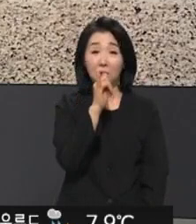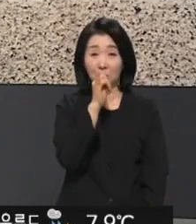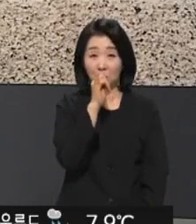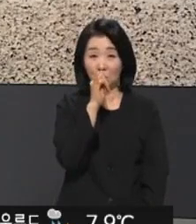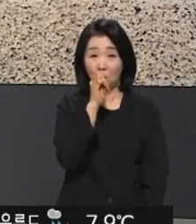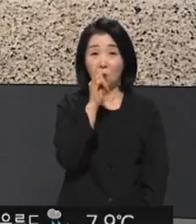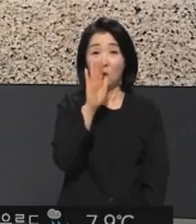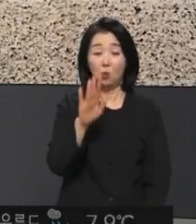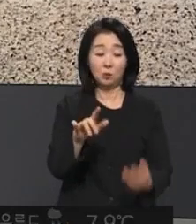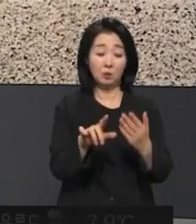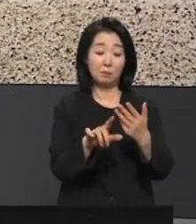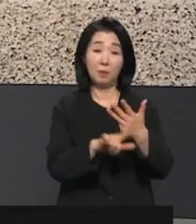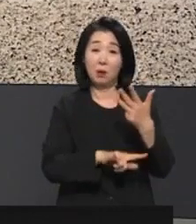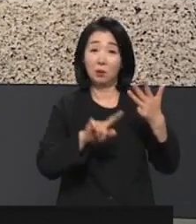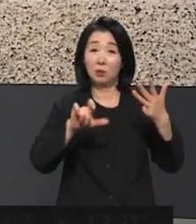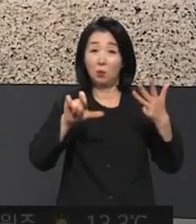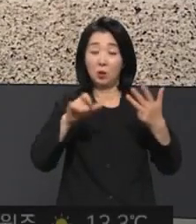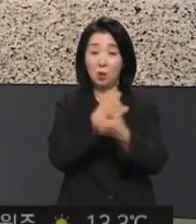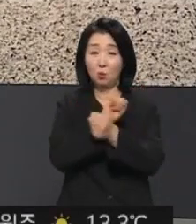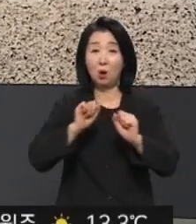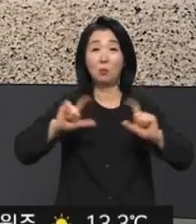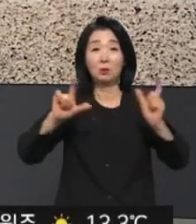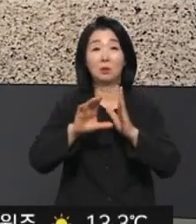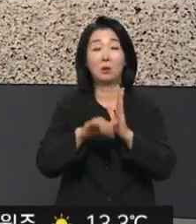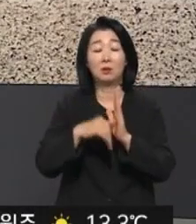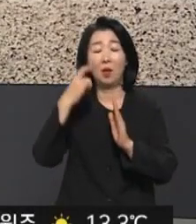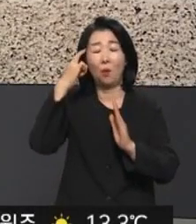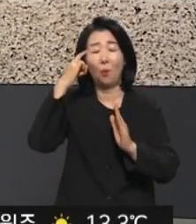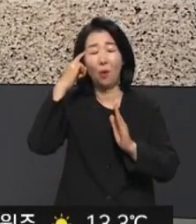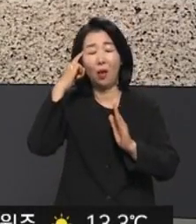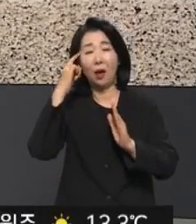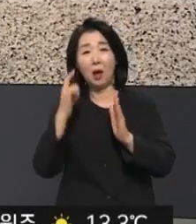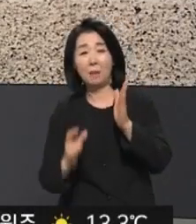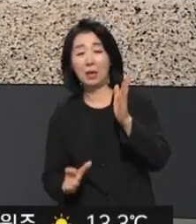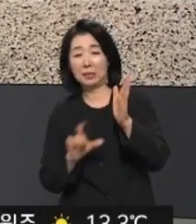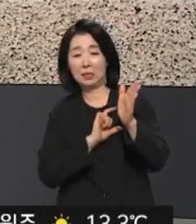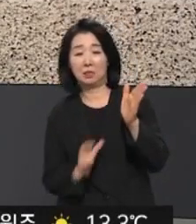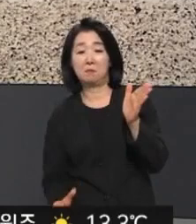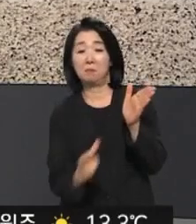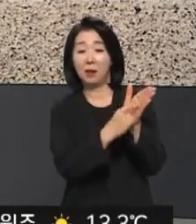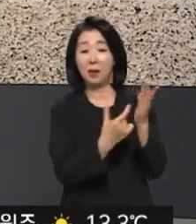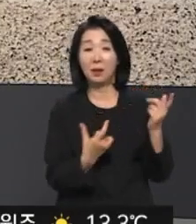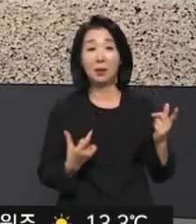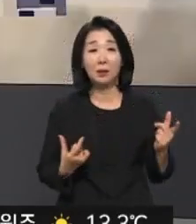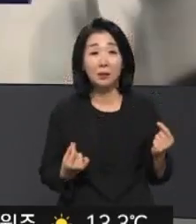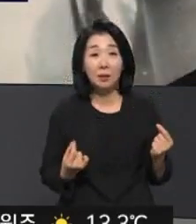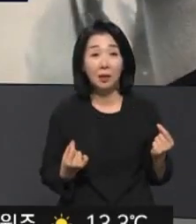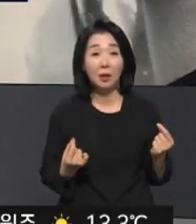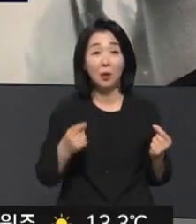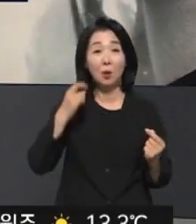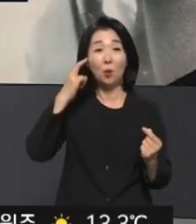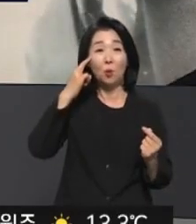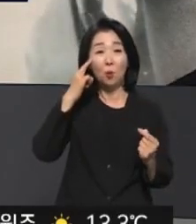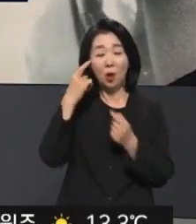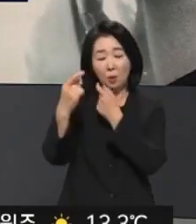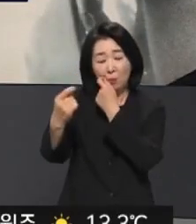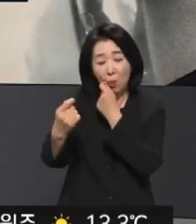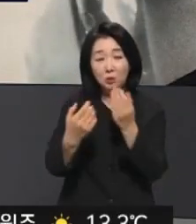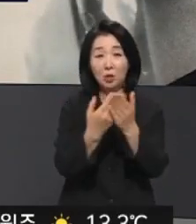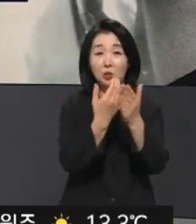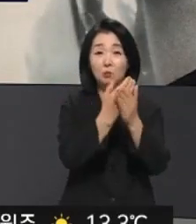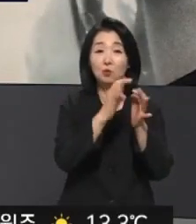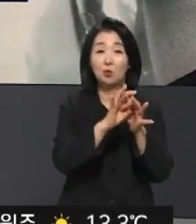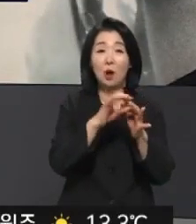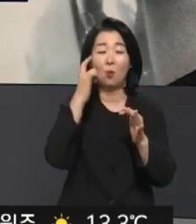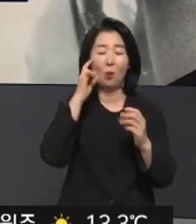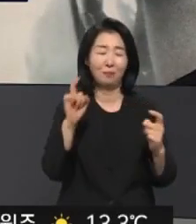오는 8월 15일 광복절을 앞두고 빌드업을 하는 건 아닌가 합리적인 의심이 가능한데요. 바로 보수와 진보 진영의